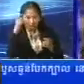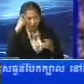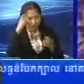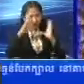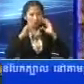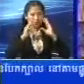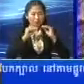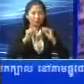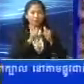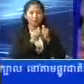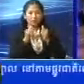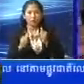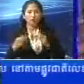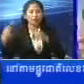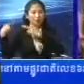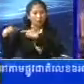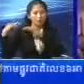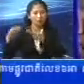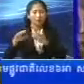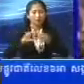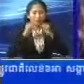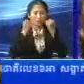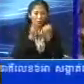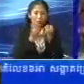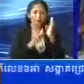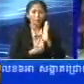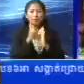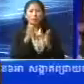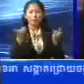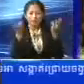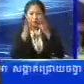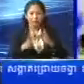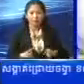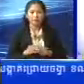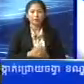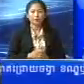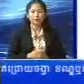ប្រជុំឧត្តមបន្ត្រីទទួលបន្ទុកសុខភាពសង្គមនិងអភិវឌ្ឍអាស៊ាន